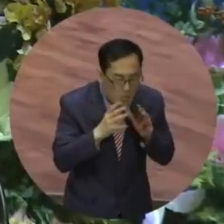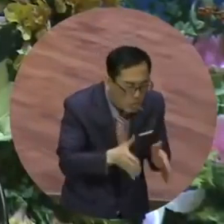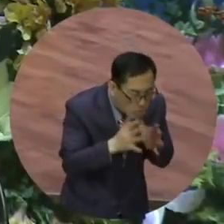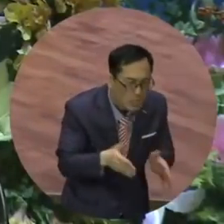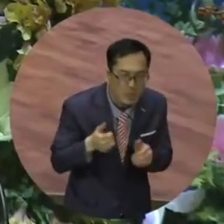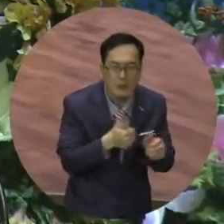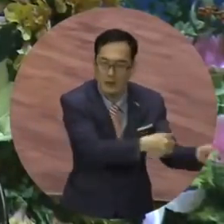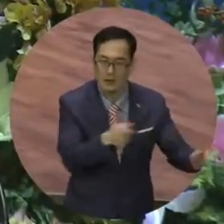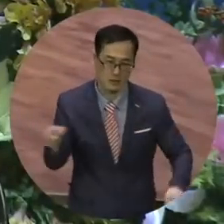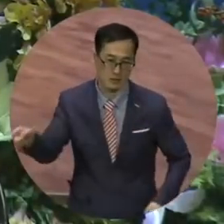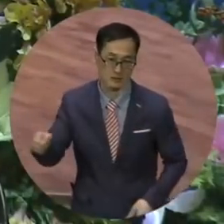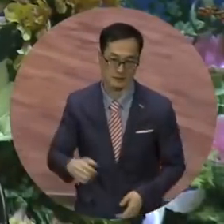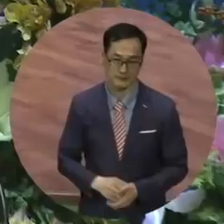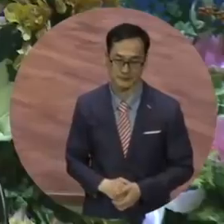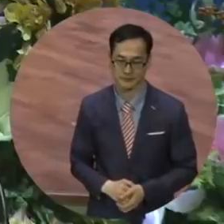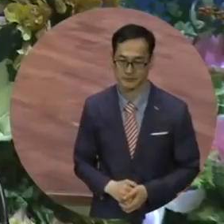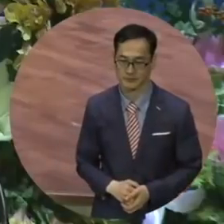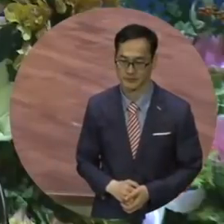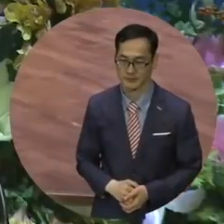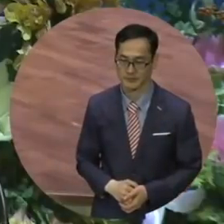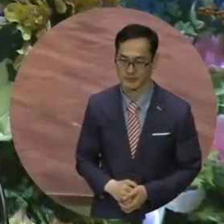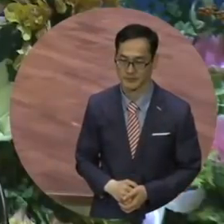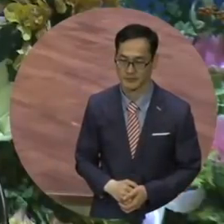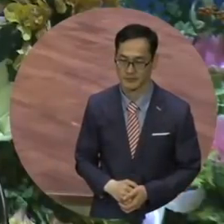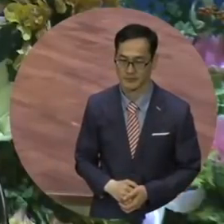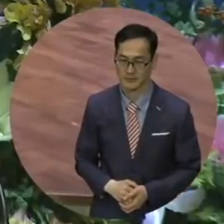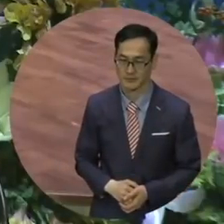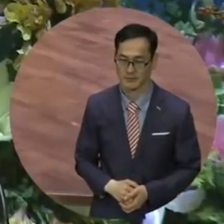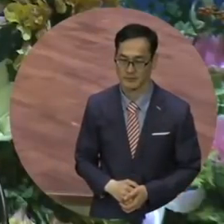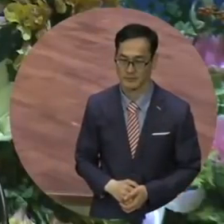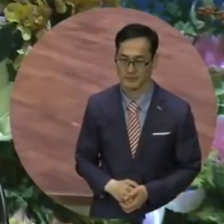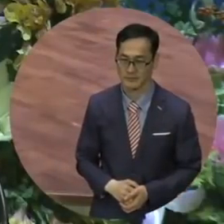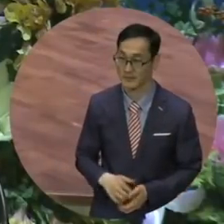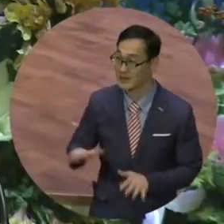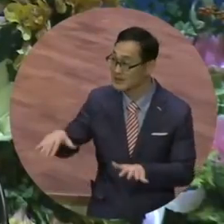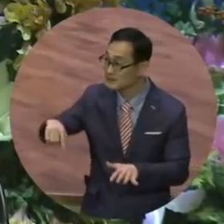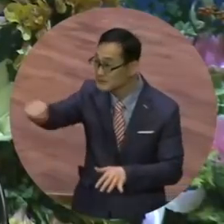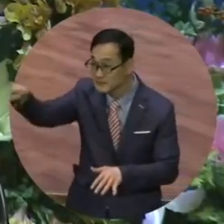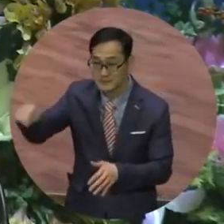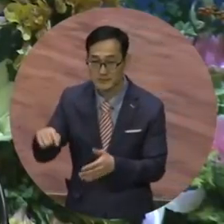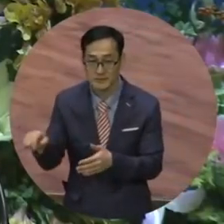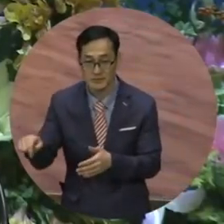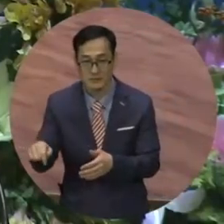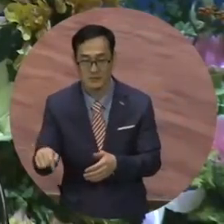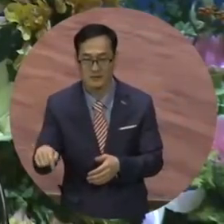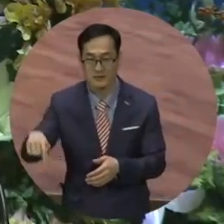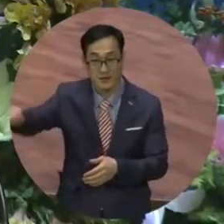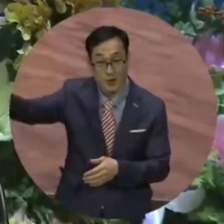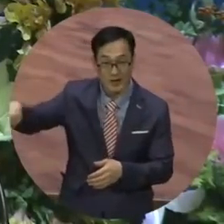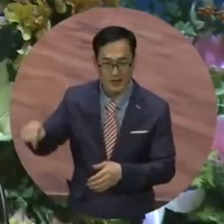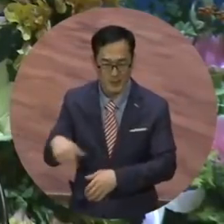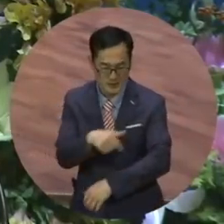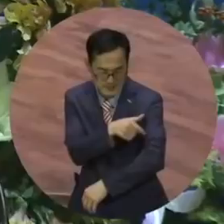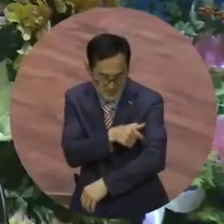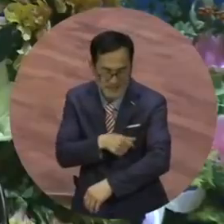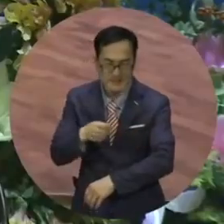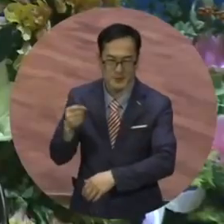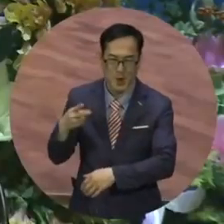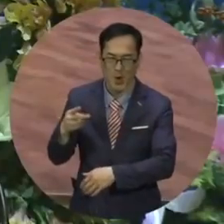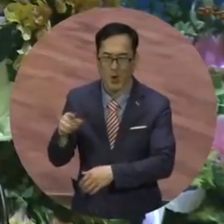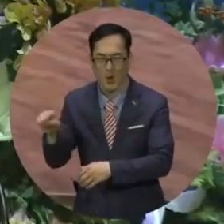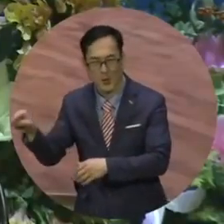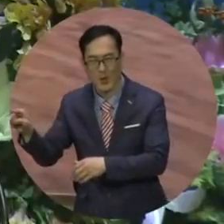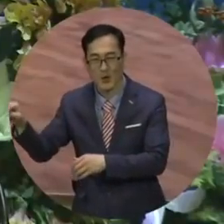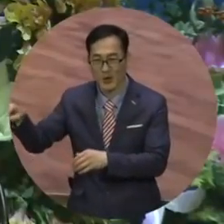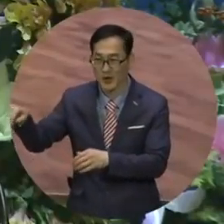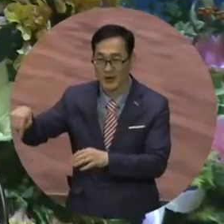강승무 하는 분들 40년, 30년 무속생활 하다가 청산하고 다 지금 여 어떤 분이 신학 간부들도 있고